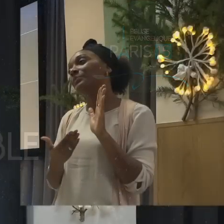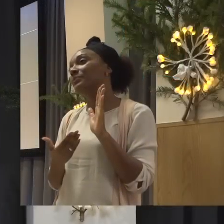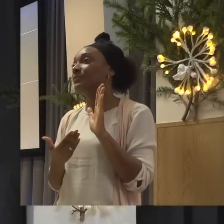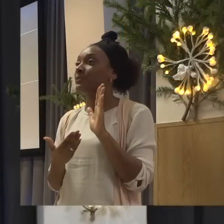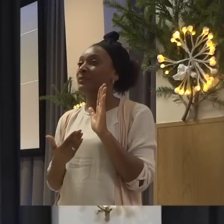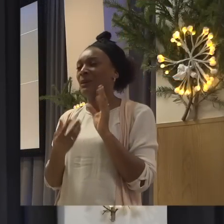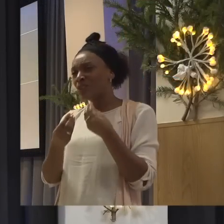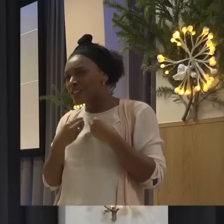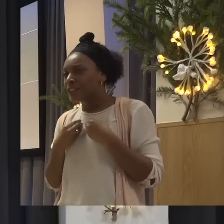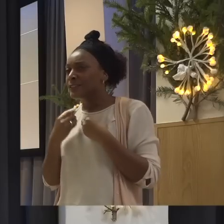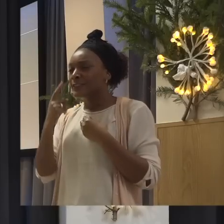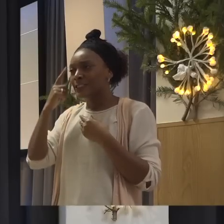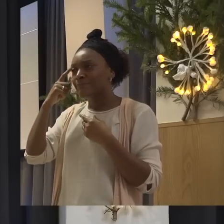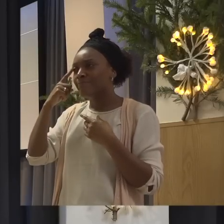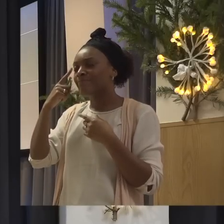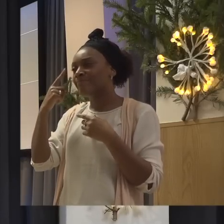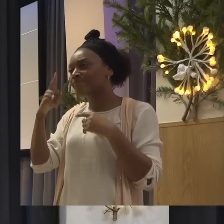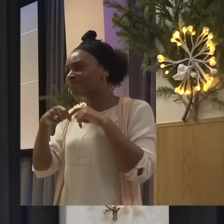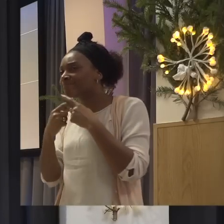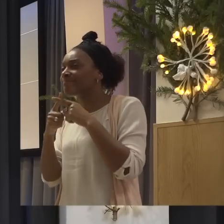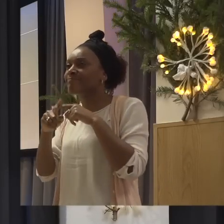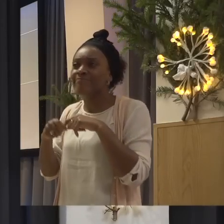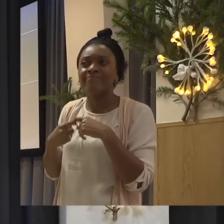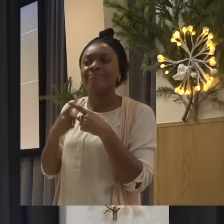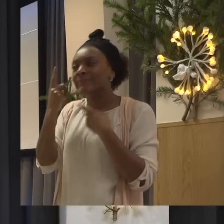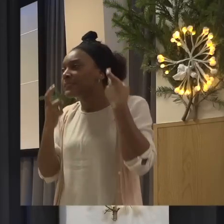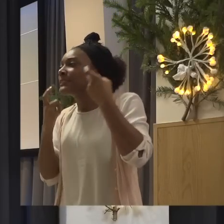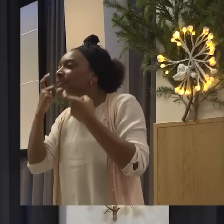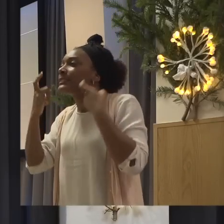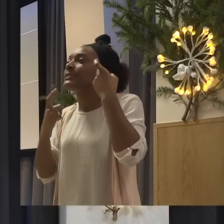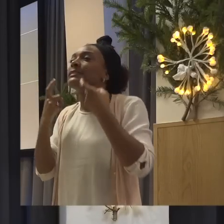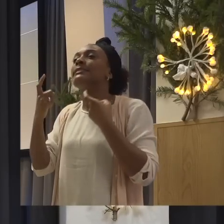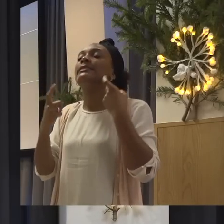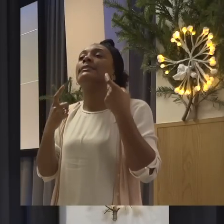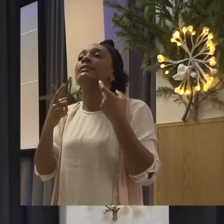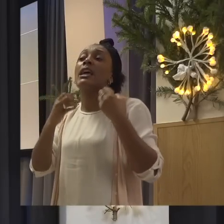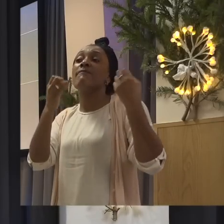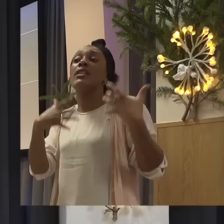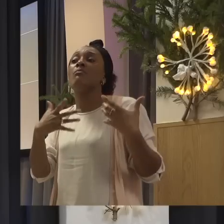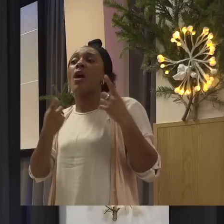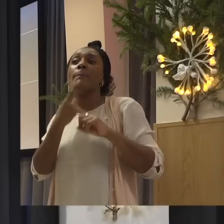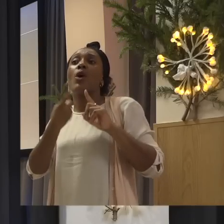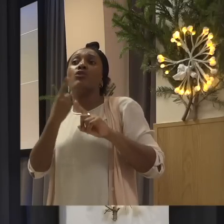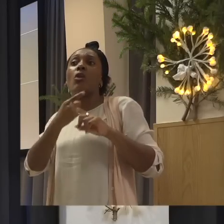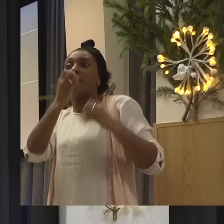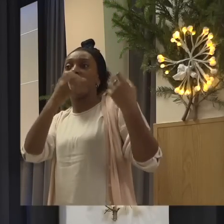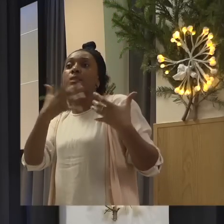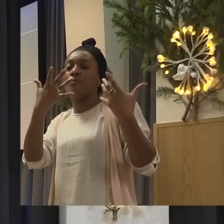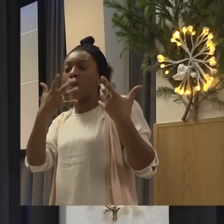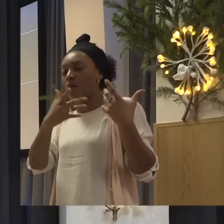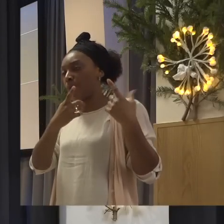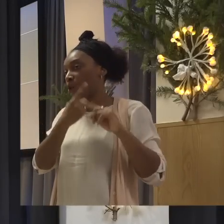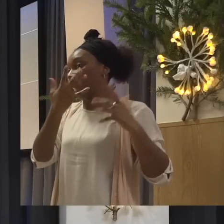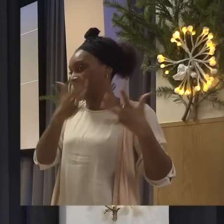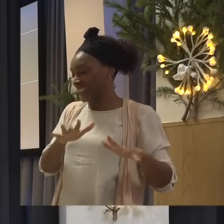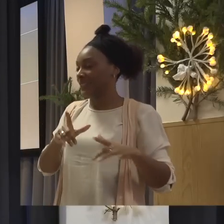qui me travaille ces derniers temps. Un jour, j'étais, après un événement important, je suis allé voir un frère,